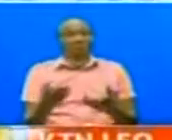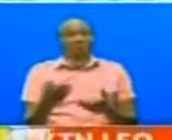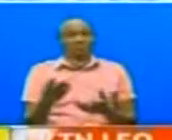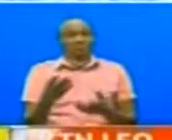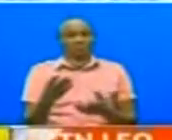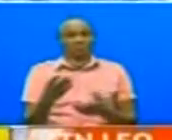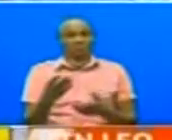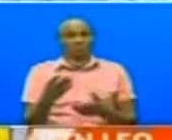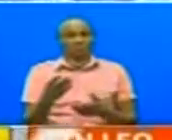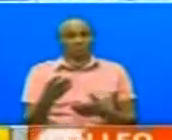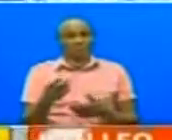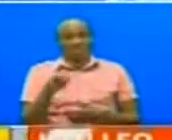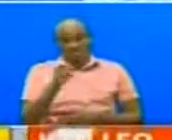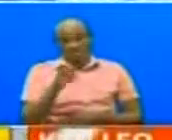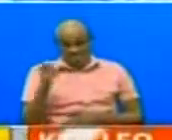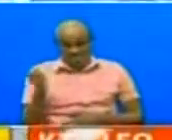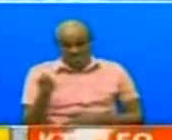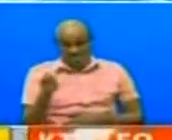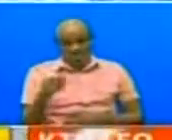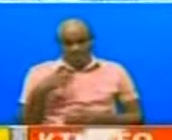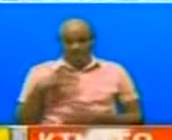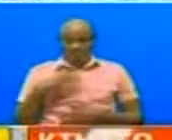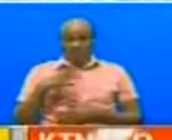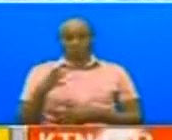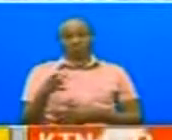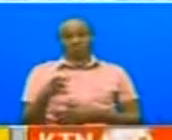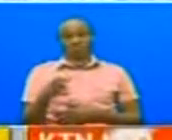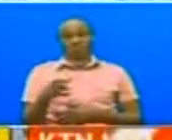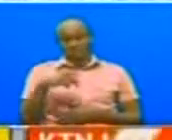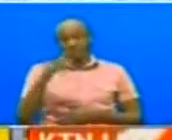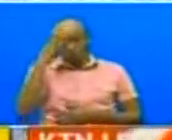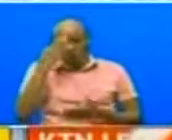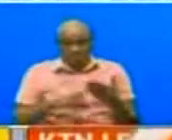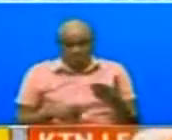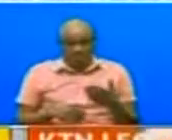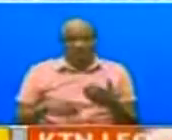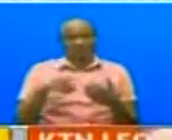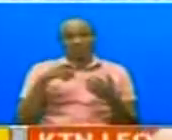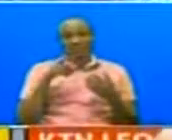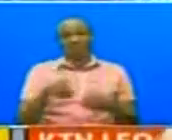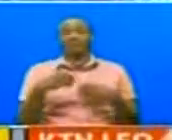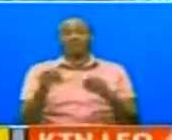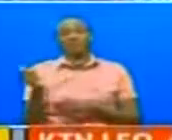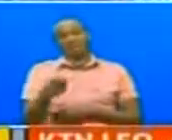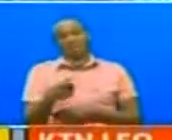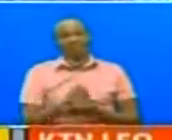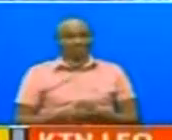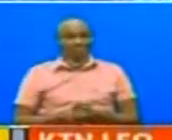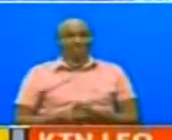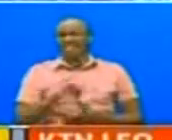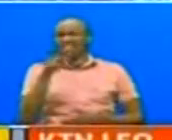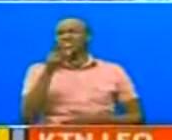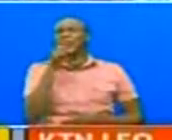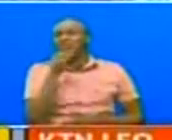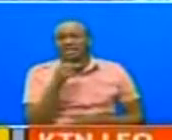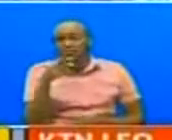hasa kwa hii watu naitwa ikunono na nunua, alafu unakuwa hea wanaweka. Mzee Lekia